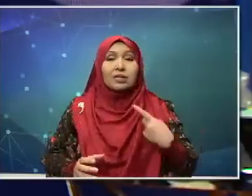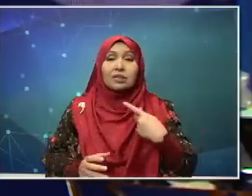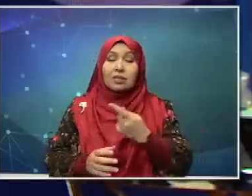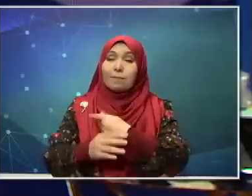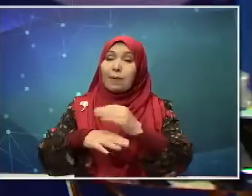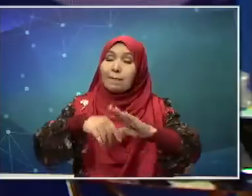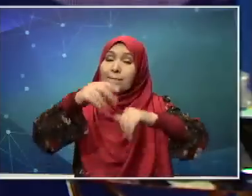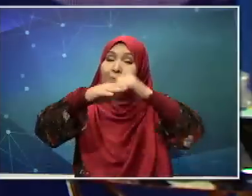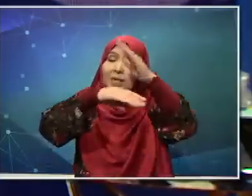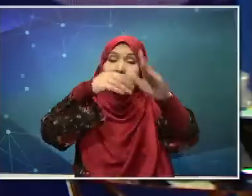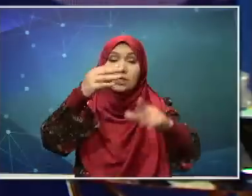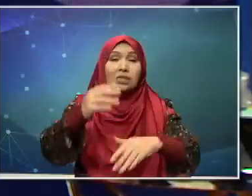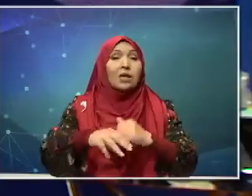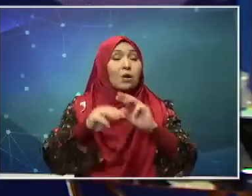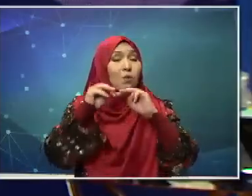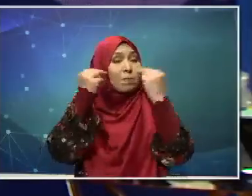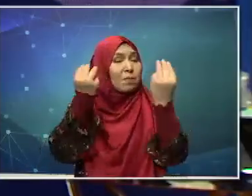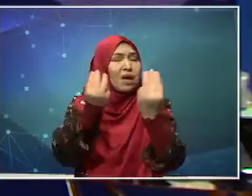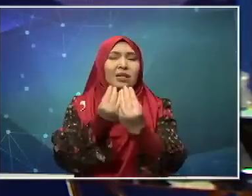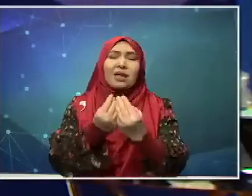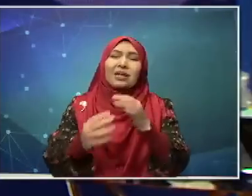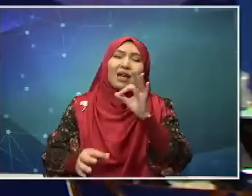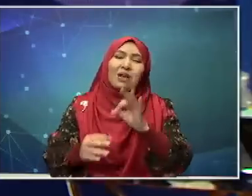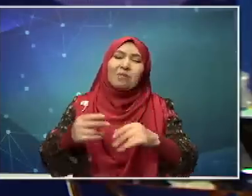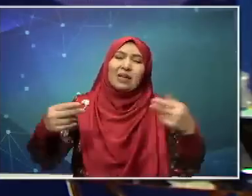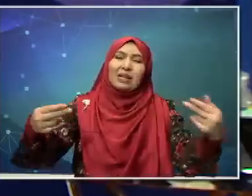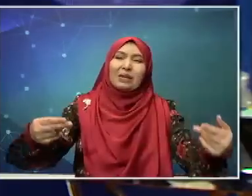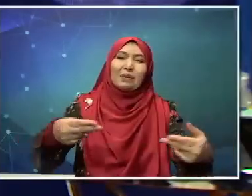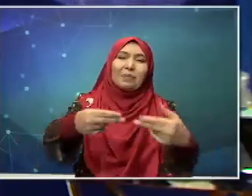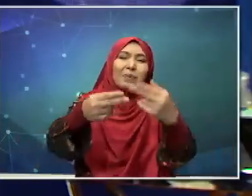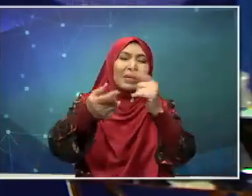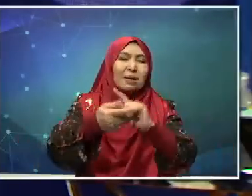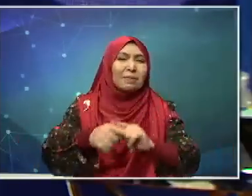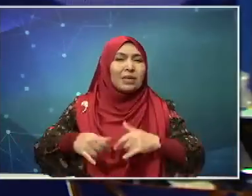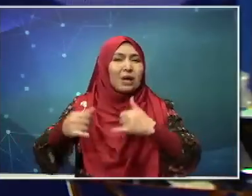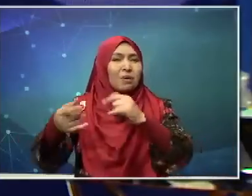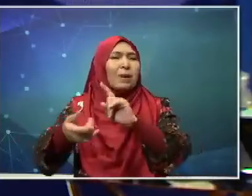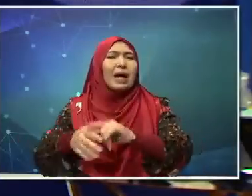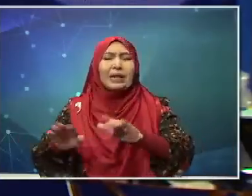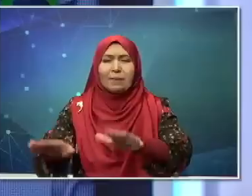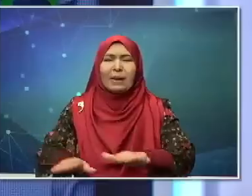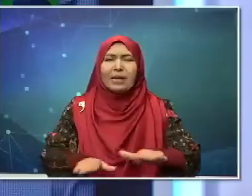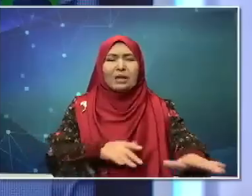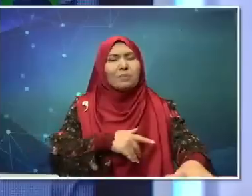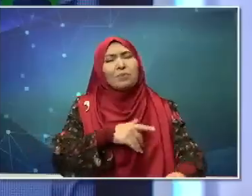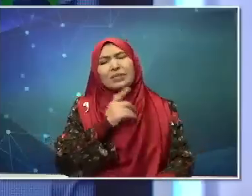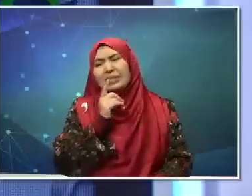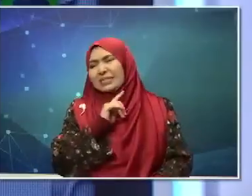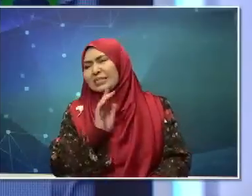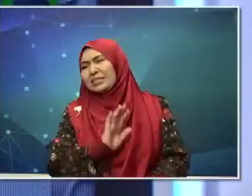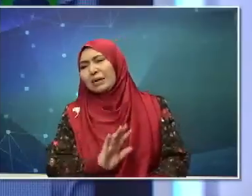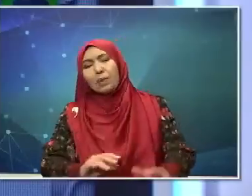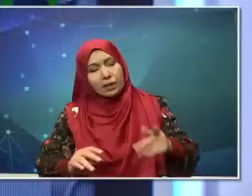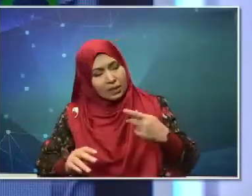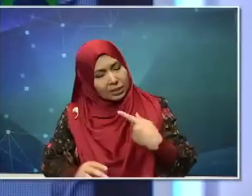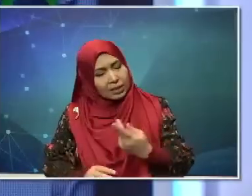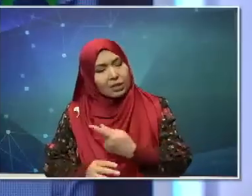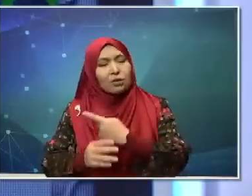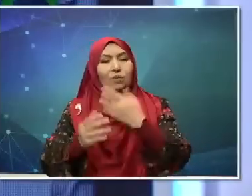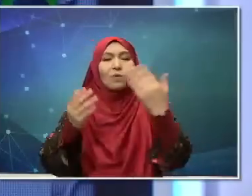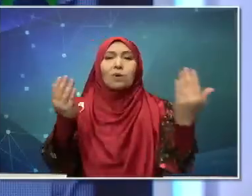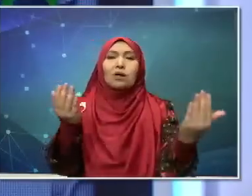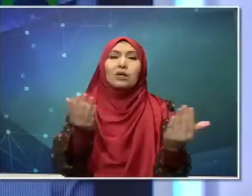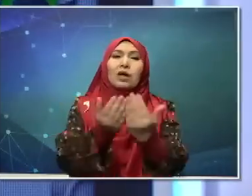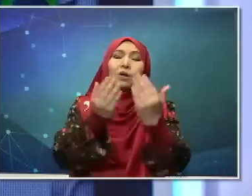silaturohim pun dia tak berwenang now ya tiap rumah kawan nah tapi umahe dipundak waktu ini jadi gitu ya